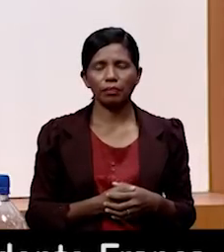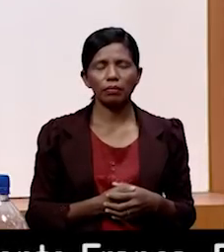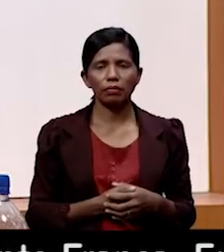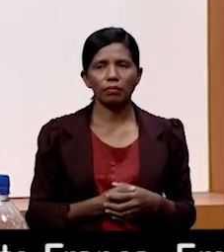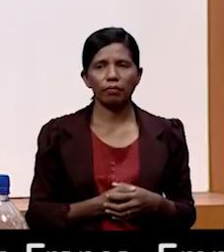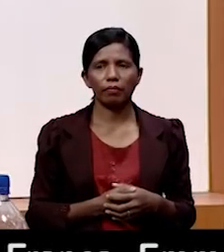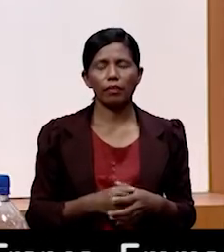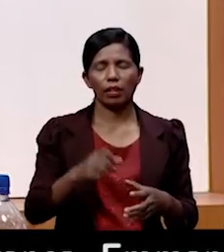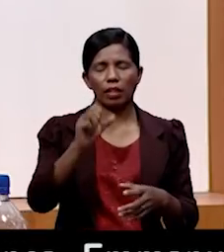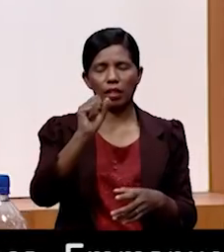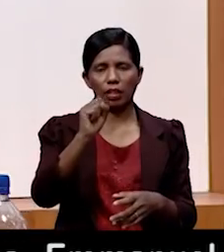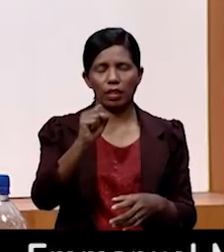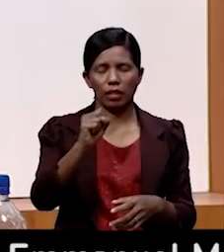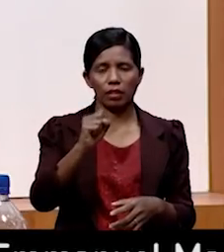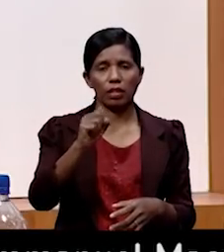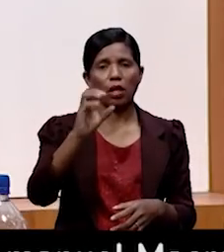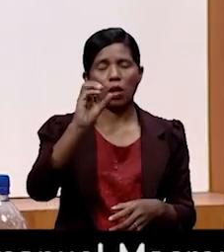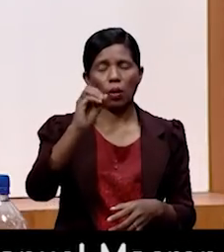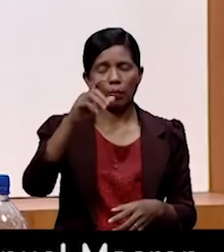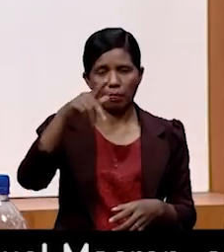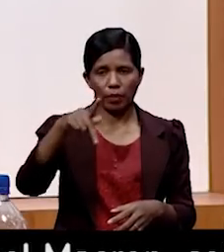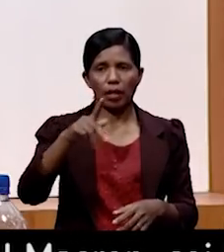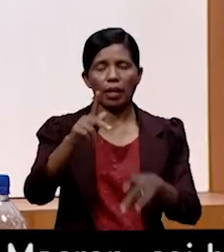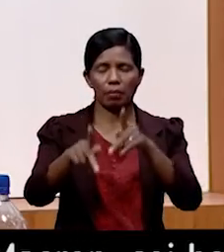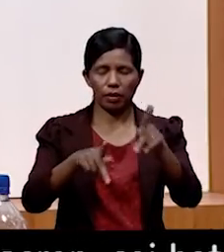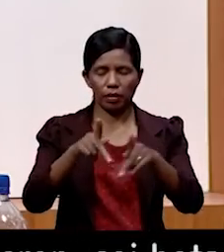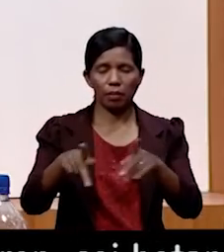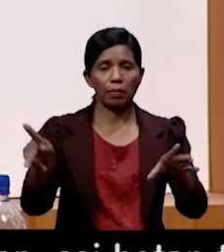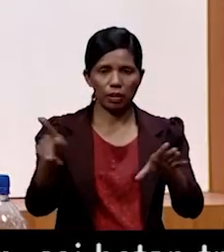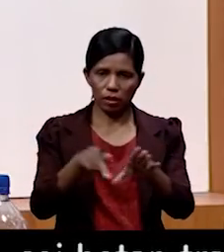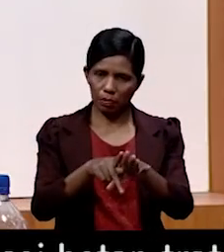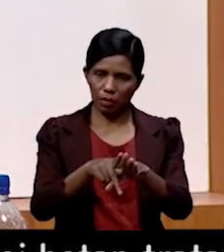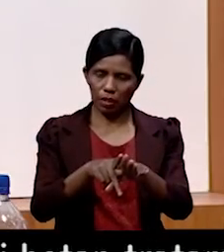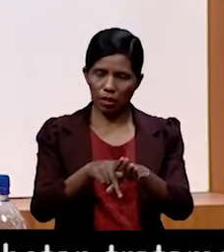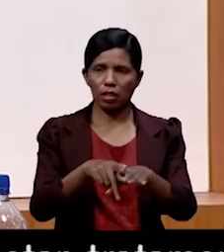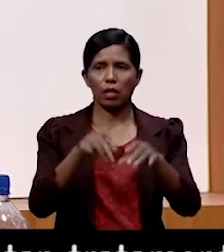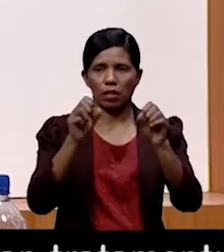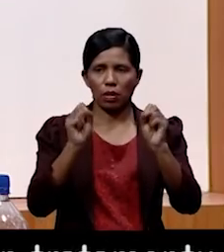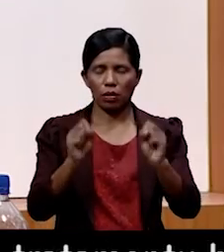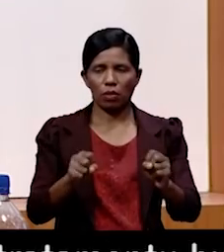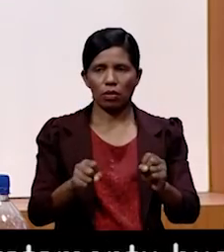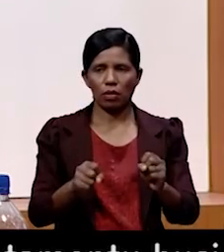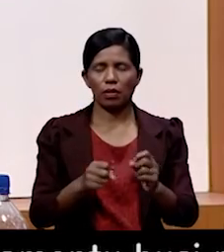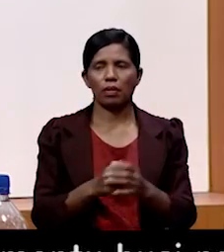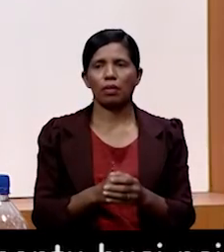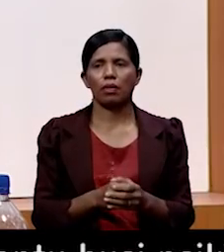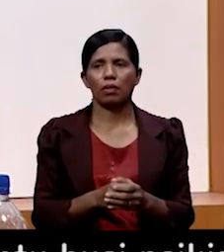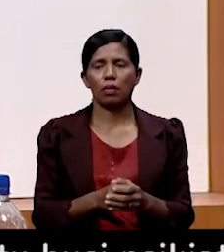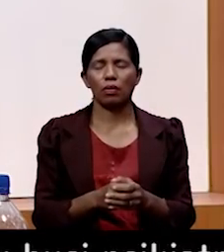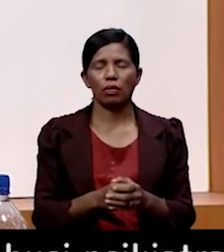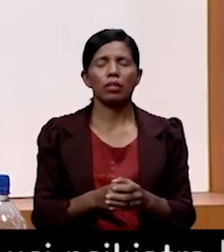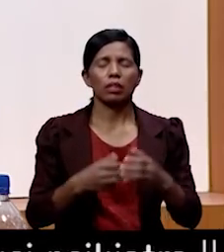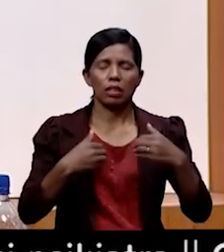SOP ya, standar operating procedure. Ema si ratu ba participa, nebe maka ho dunia talentu iha